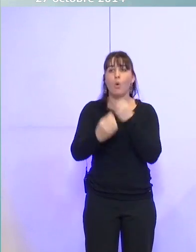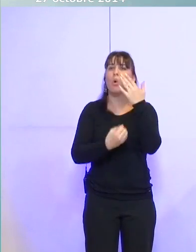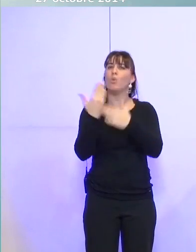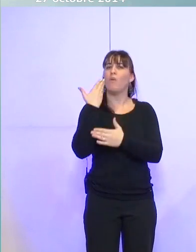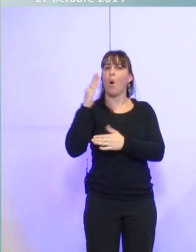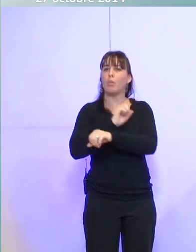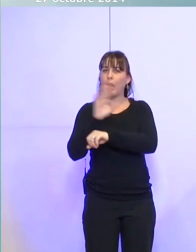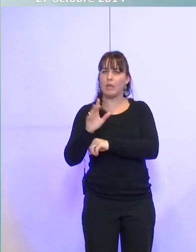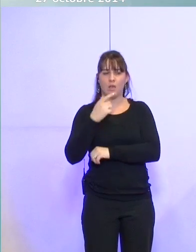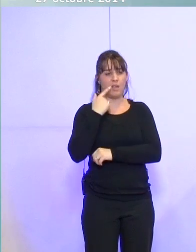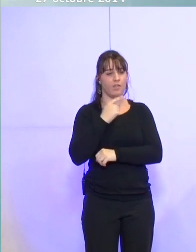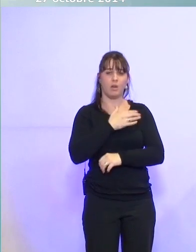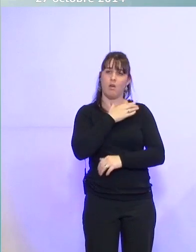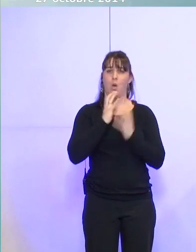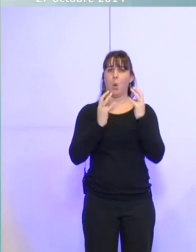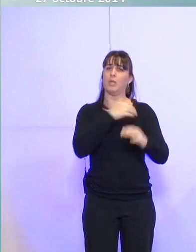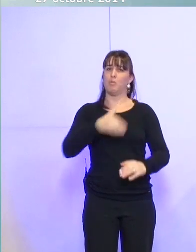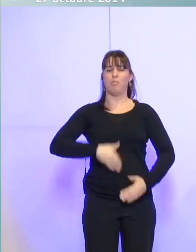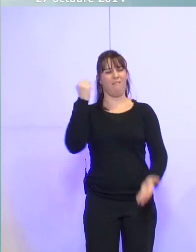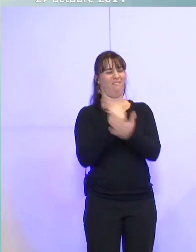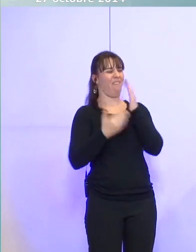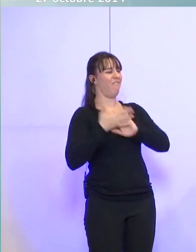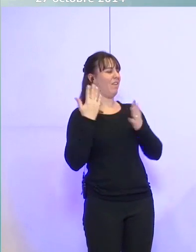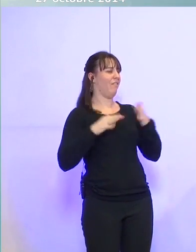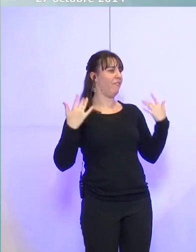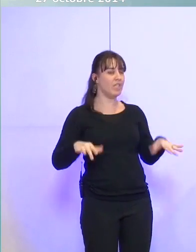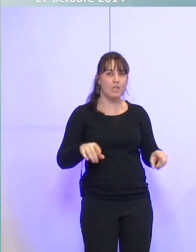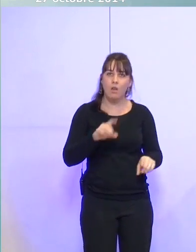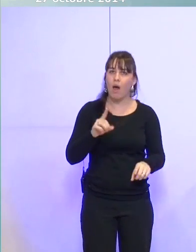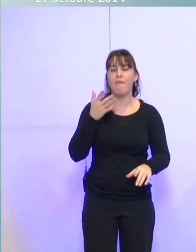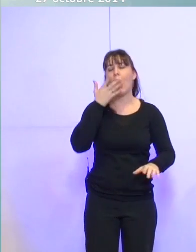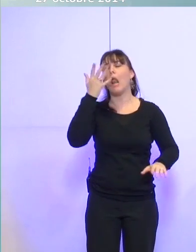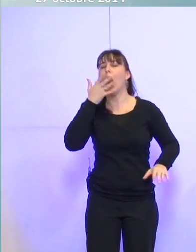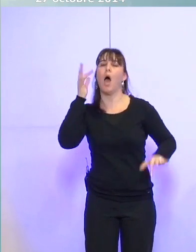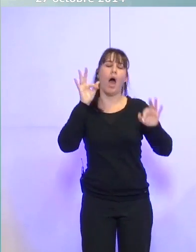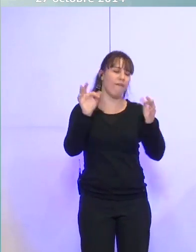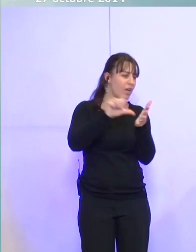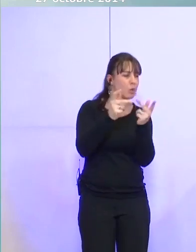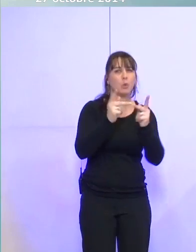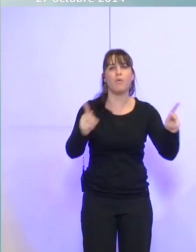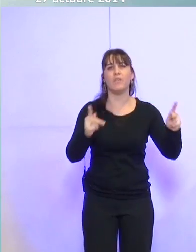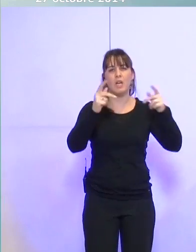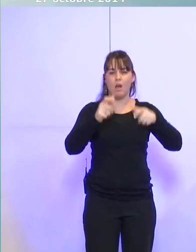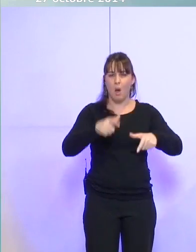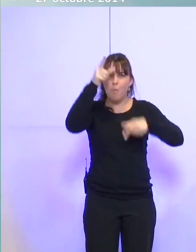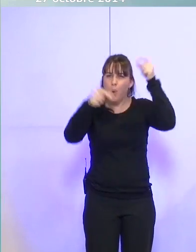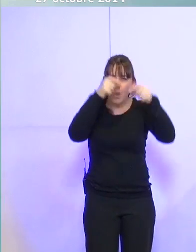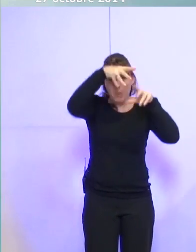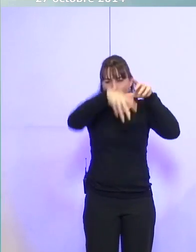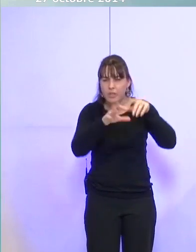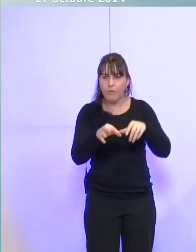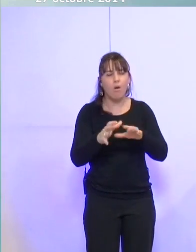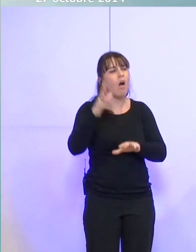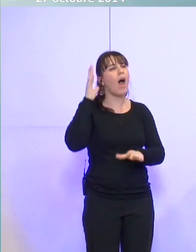déjà entériné par le conseil municipal, vos grandes tirades et citations sur la végétalisation du centre-ville sans un seul mot sur cœur de ville, cœur